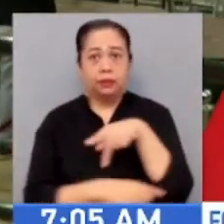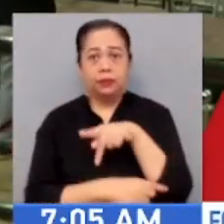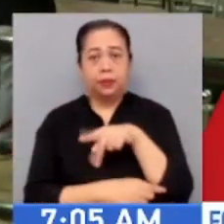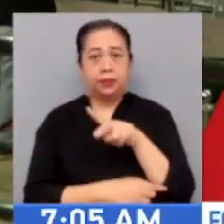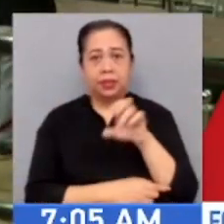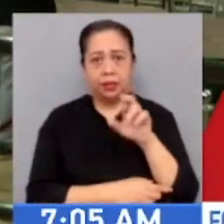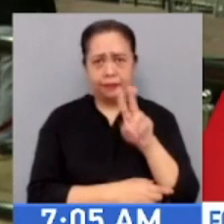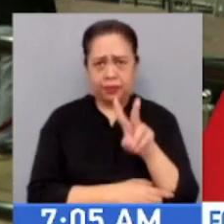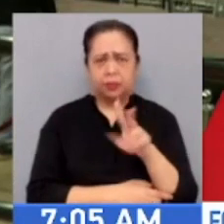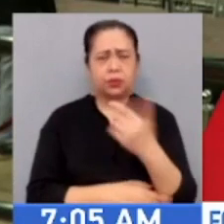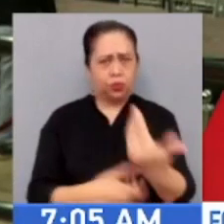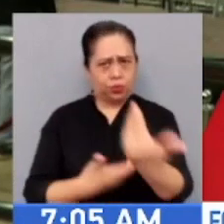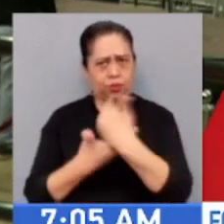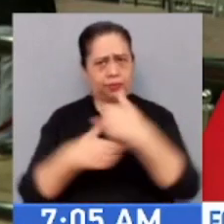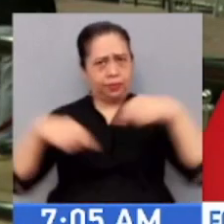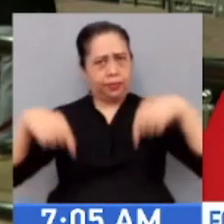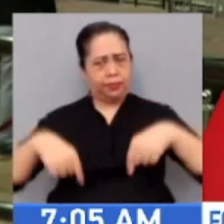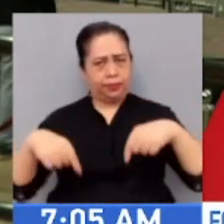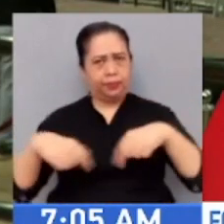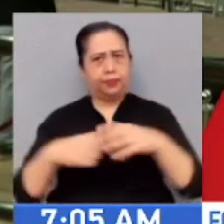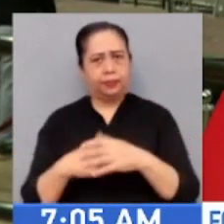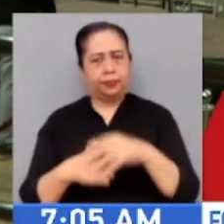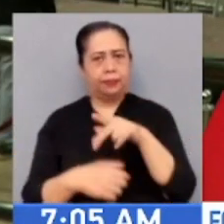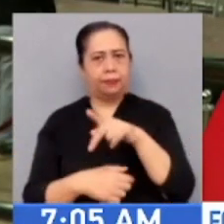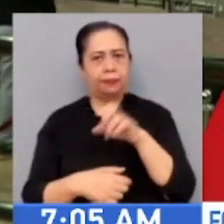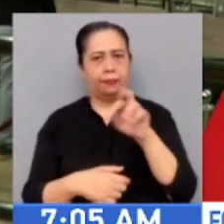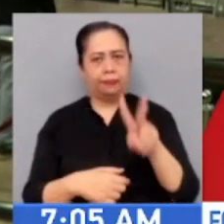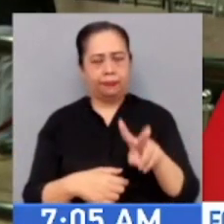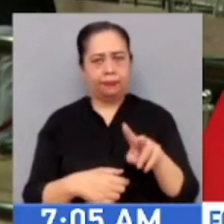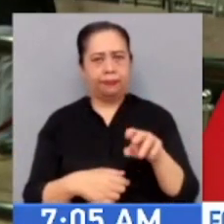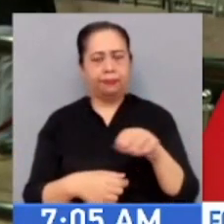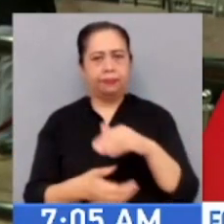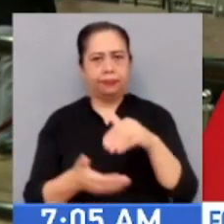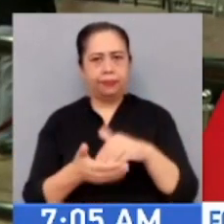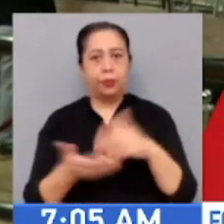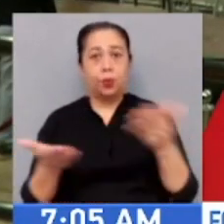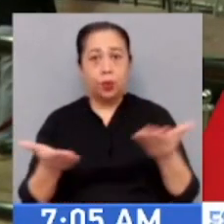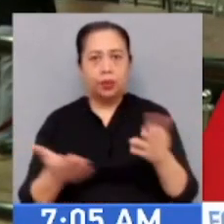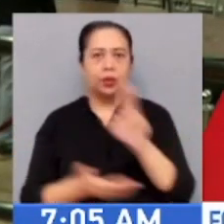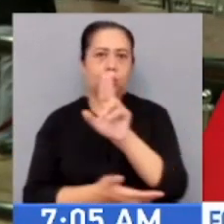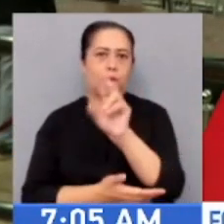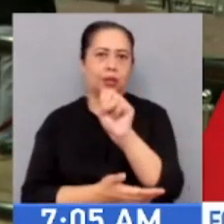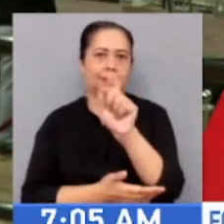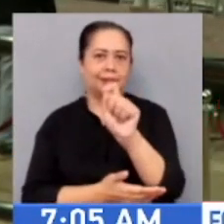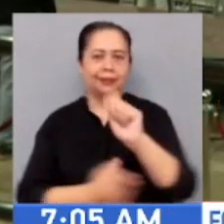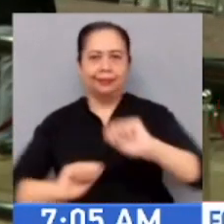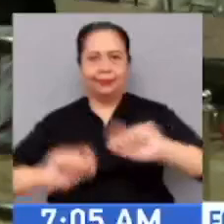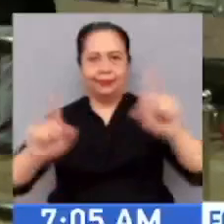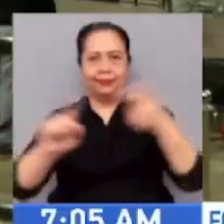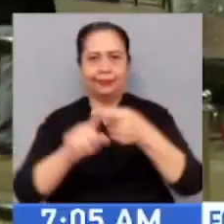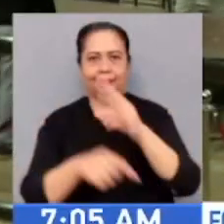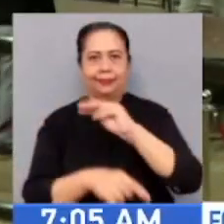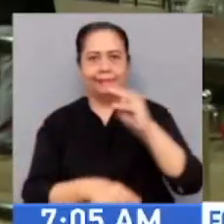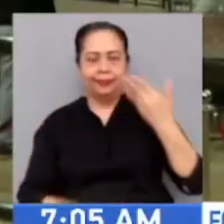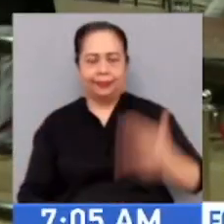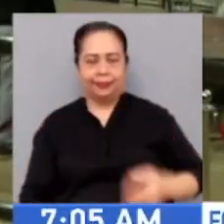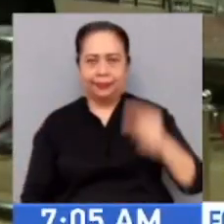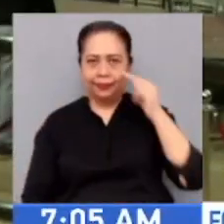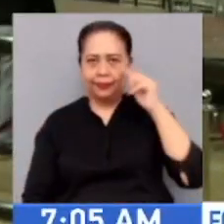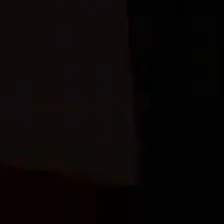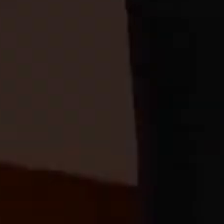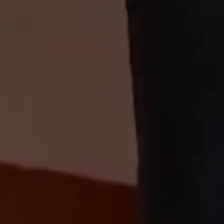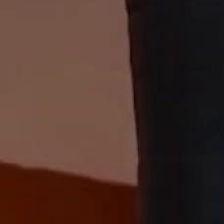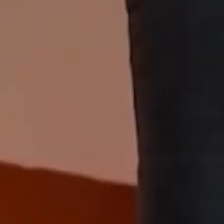dito sa PPCRV Command Center sa UST. Live mula rito sa Maynila, ako si Nico Wahe, buong puso para sa